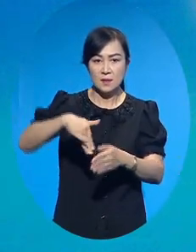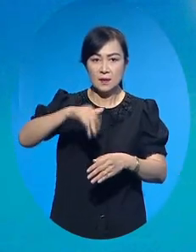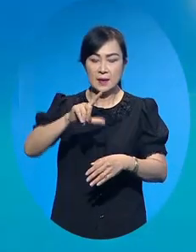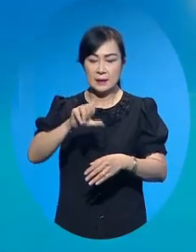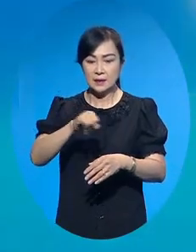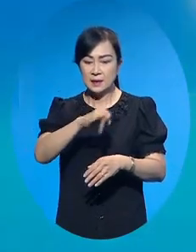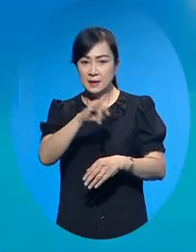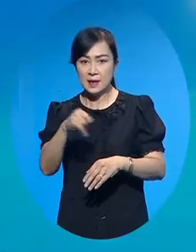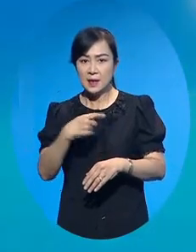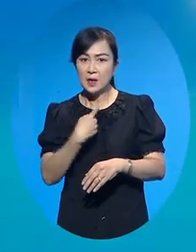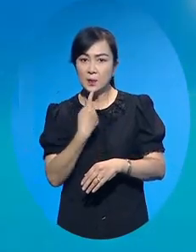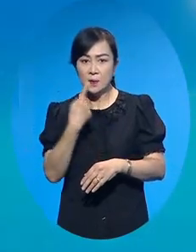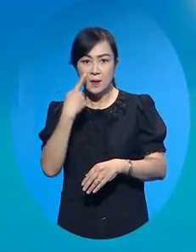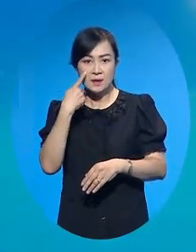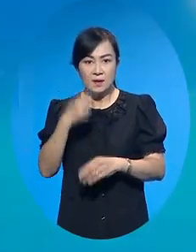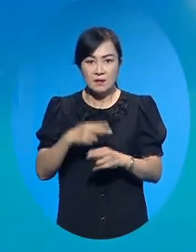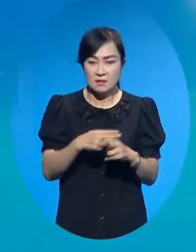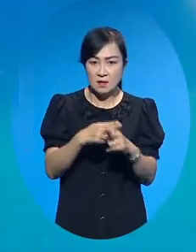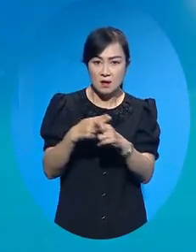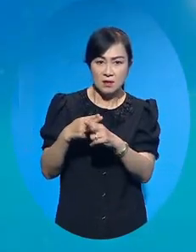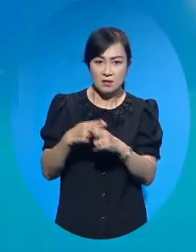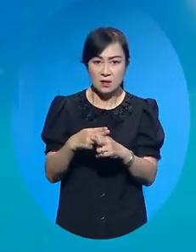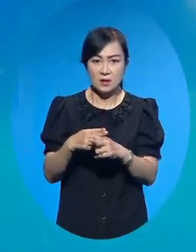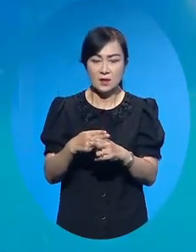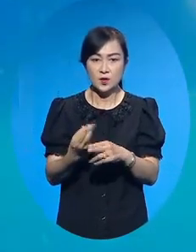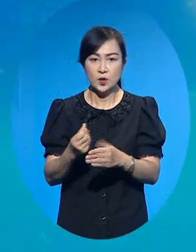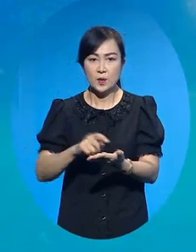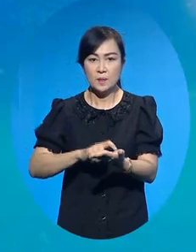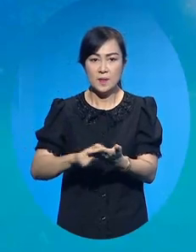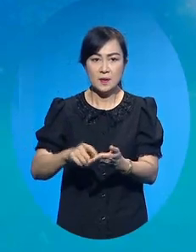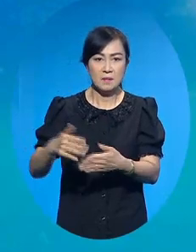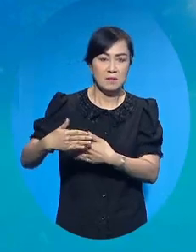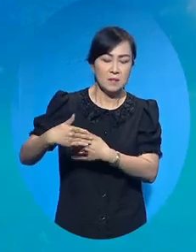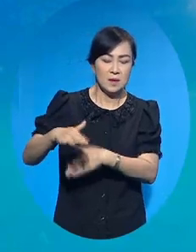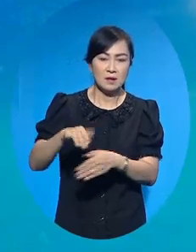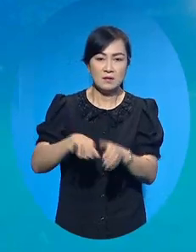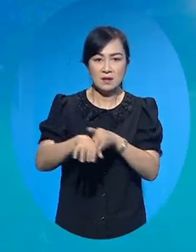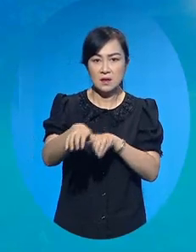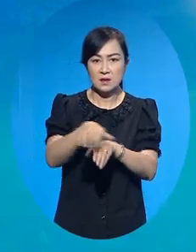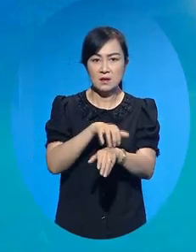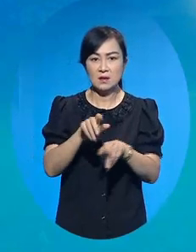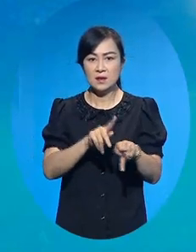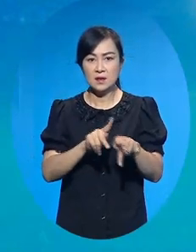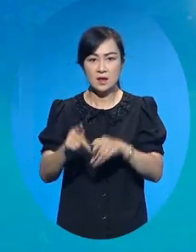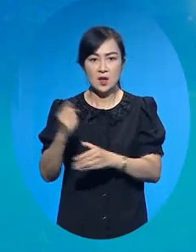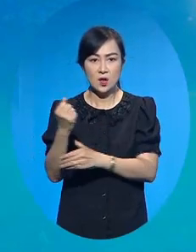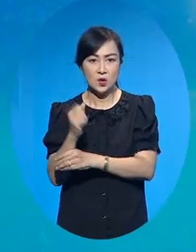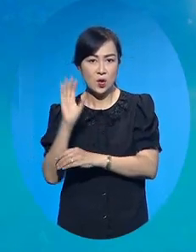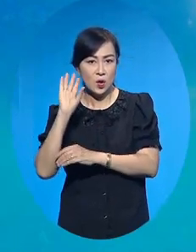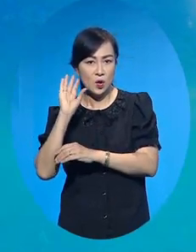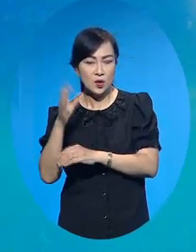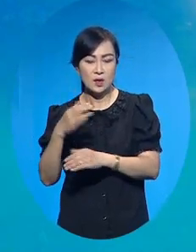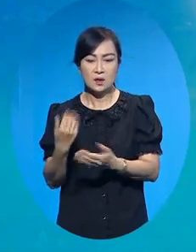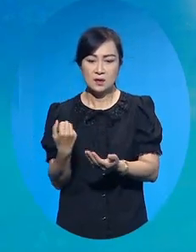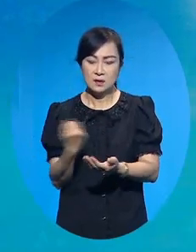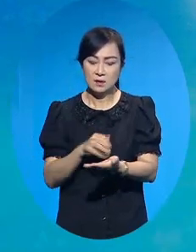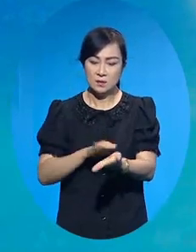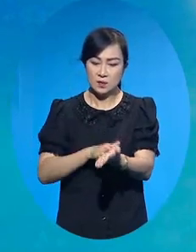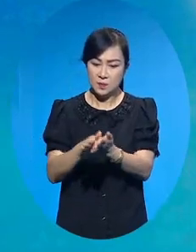suất. Tuyên bố này cho thấy sự thận trọng của giới chức tài chính Mỹ, bất chấp các dấu hiệu tích cực của nền kinh tế lớn nhất thế giới vẫn được duy